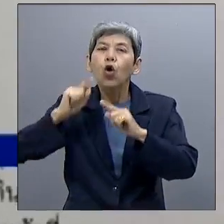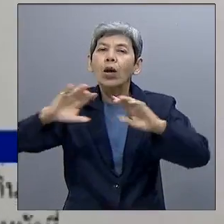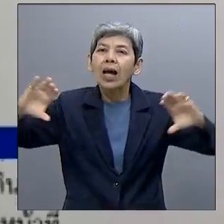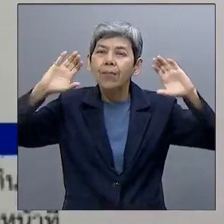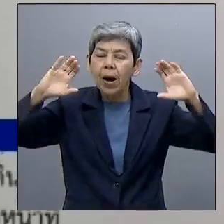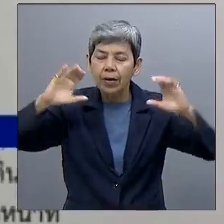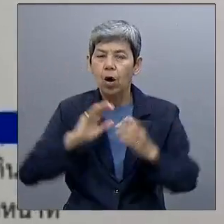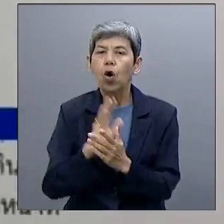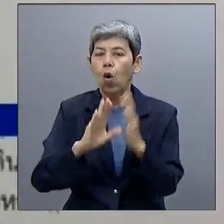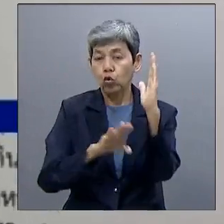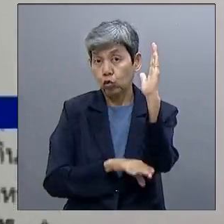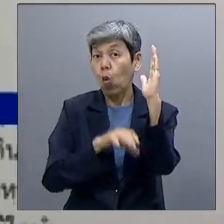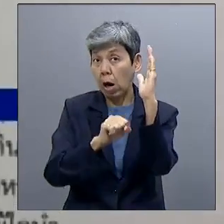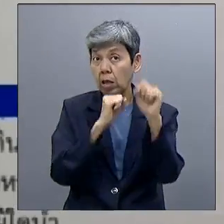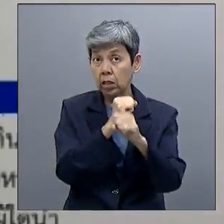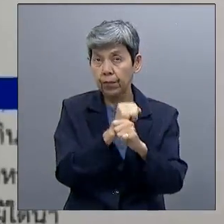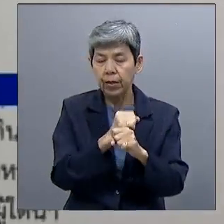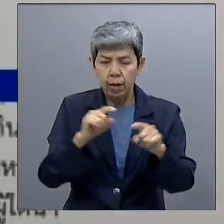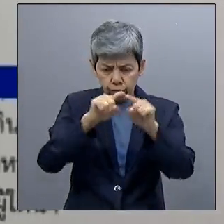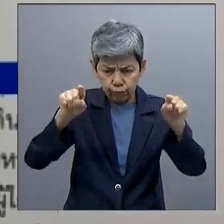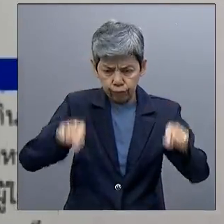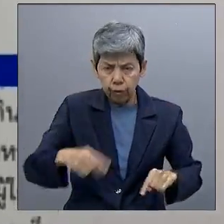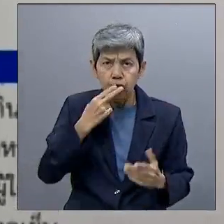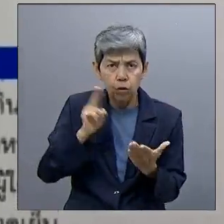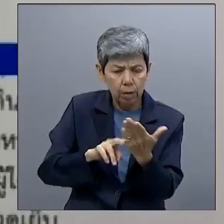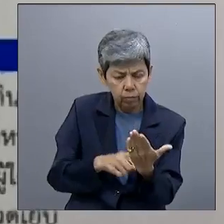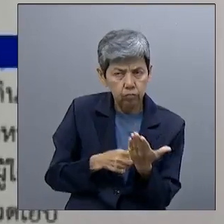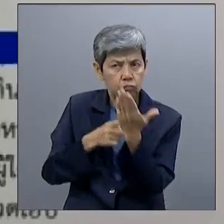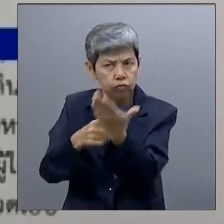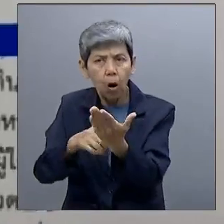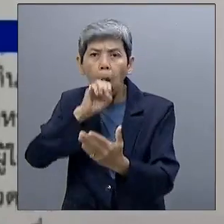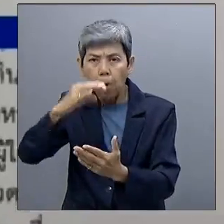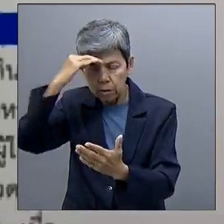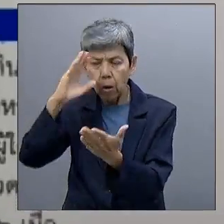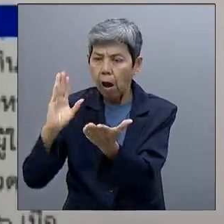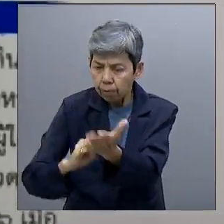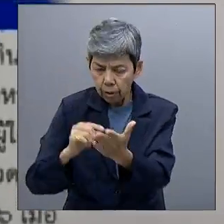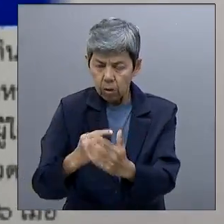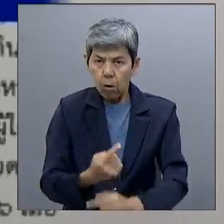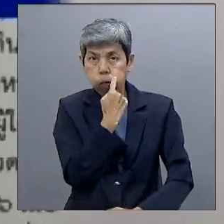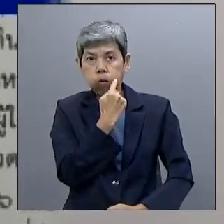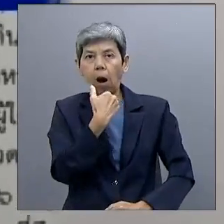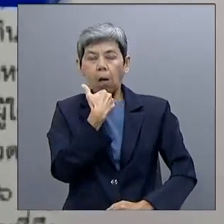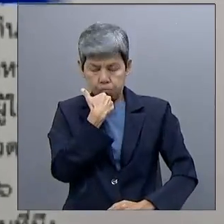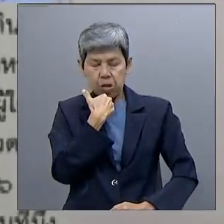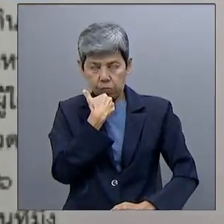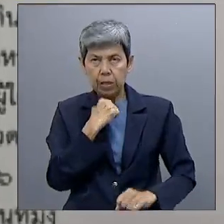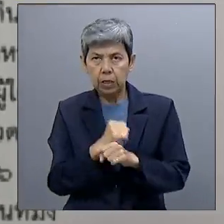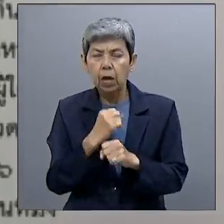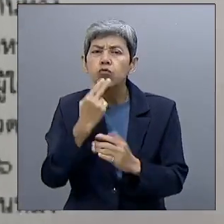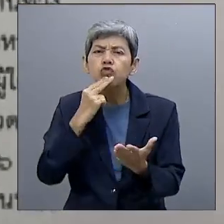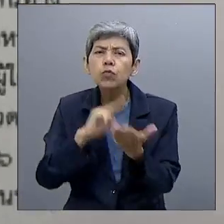สารแขวงสงขลานำเอาจดหมายข่มขู่มาแจ้งความกับพนักงานสอบสวนหลังจากได้